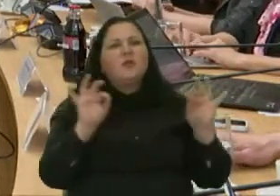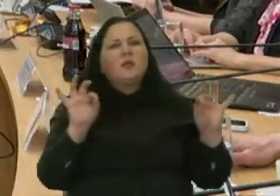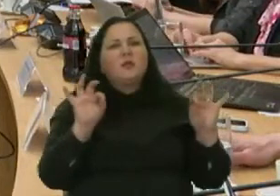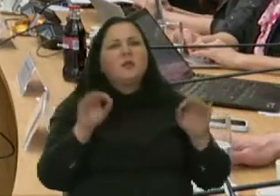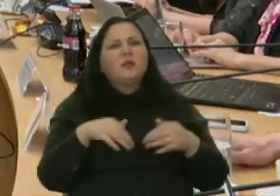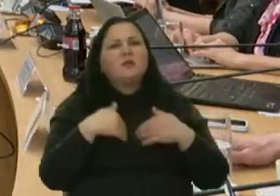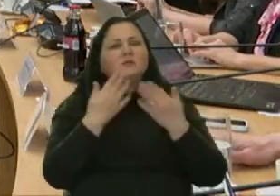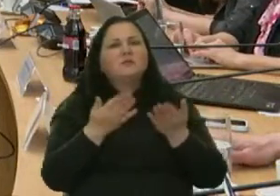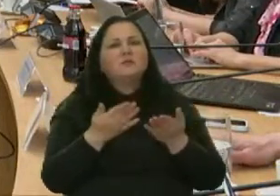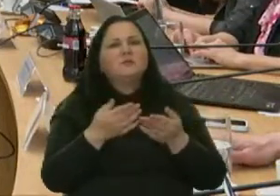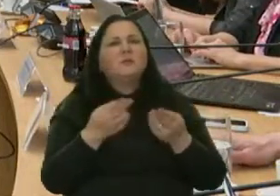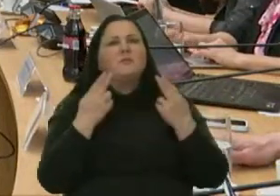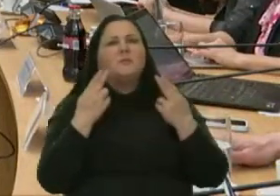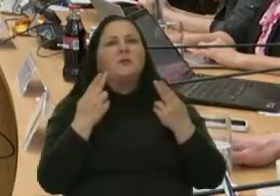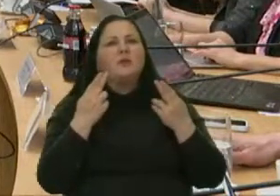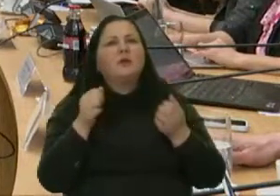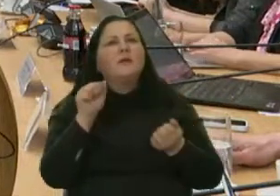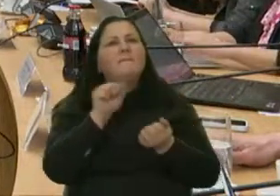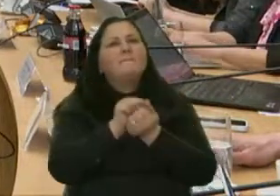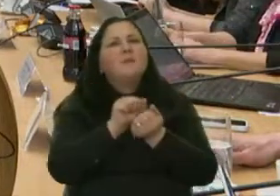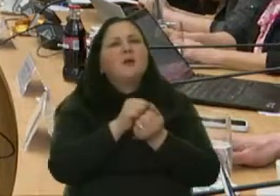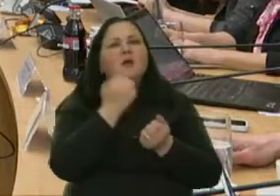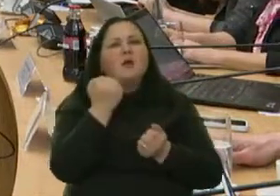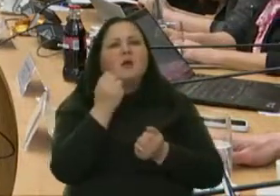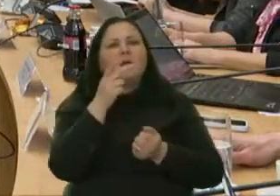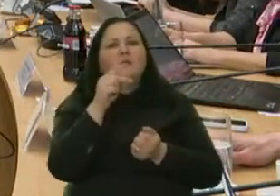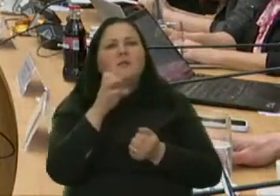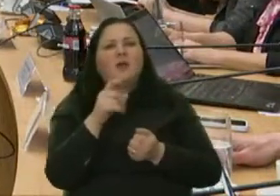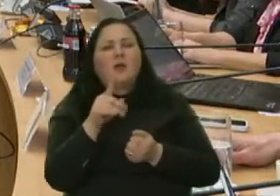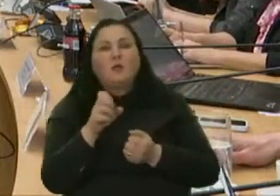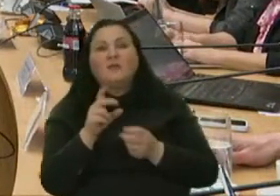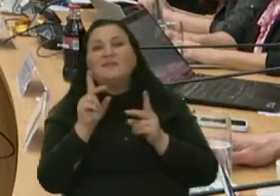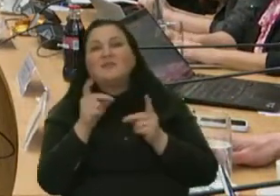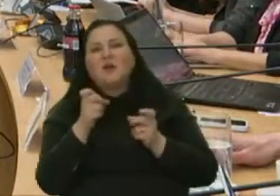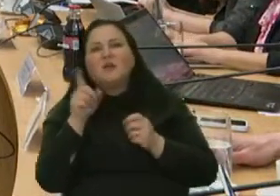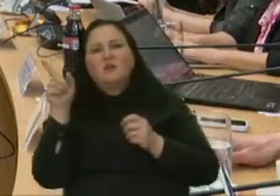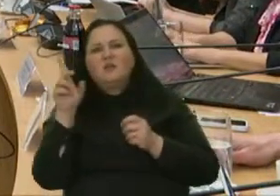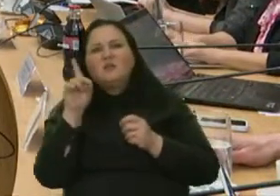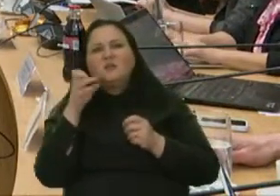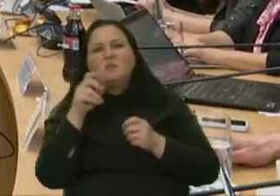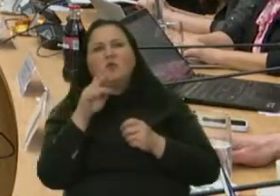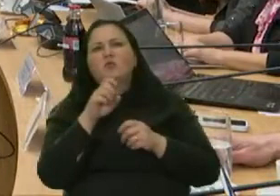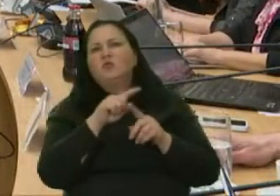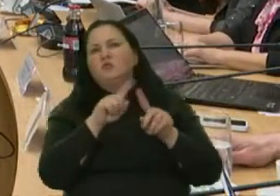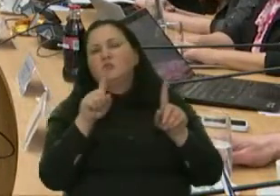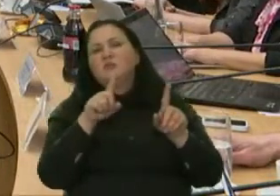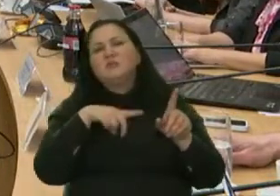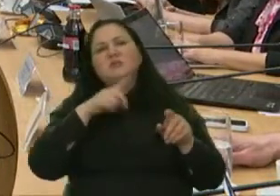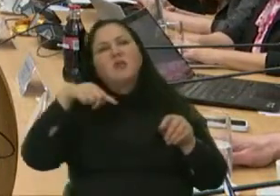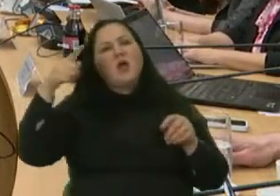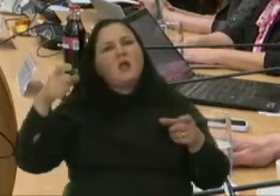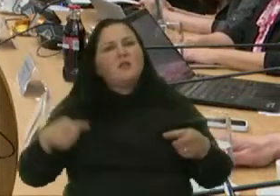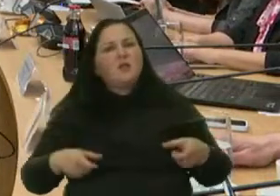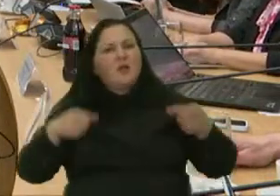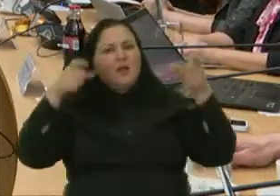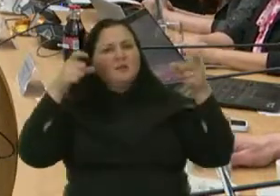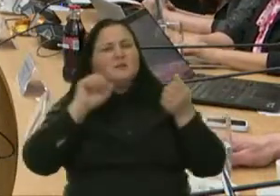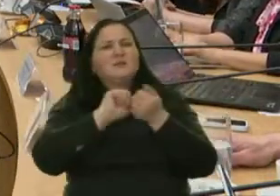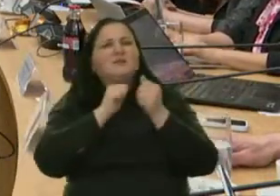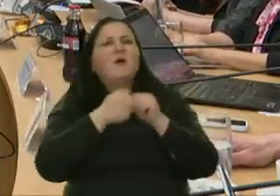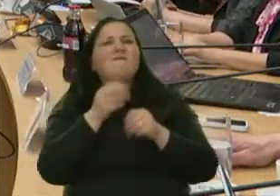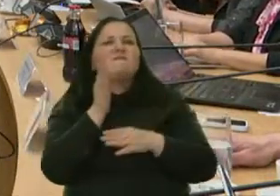imprimările Ardealul sau așa dar cu siguranță în Dâmbu rotund nu și Sunt alte instituții sau alte companii